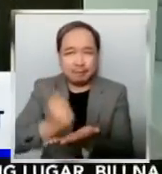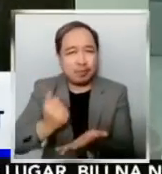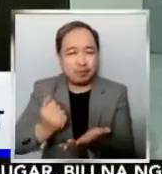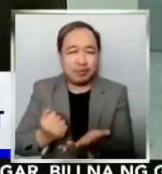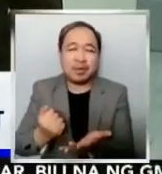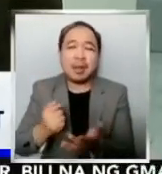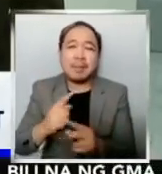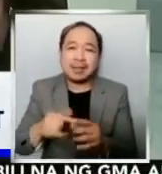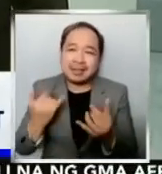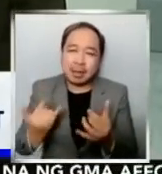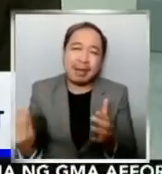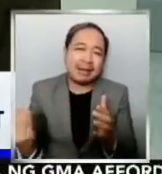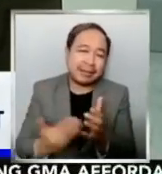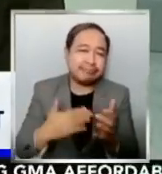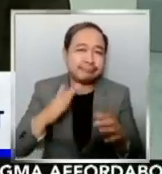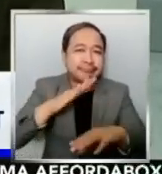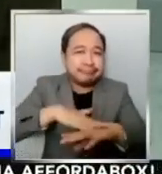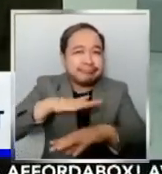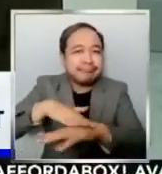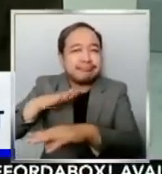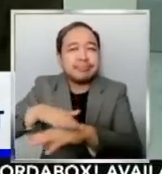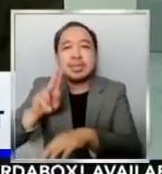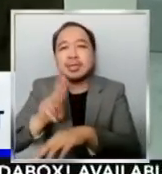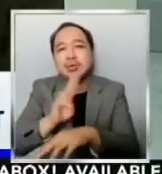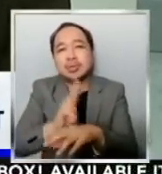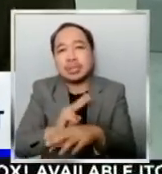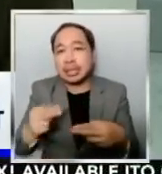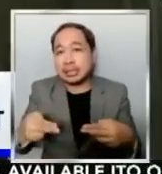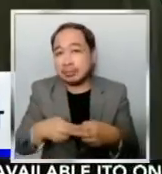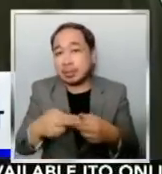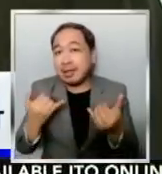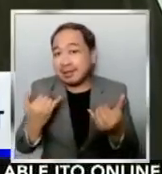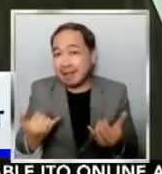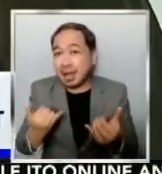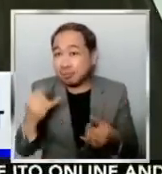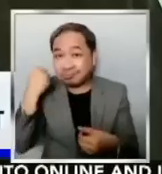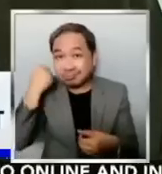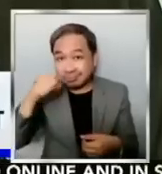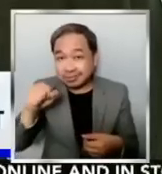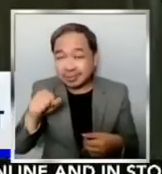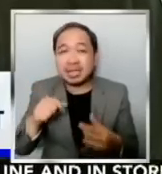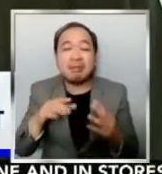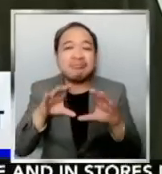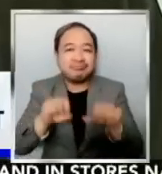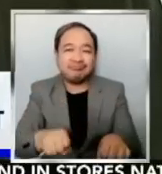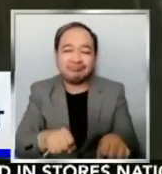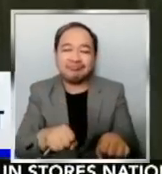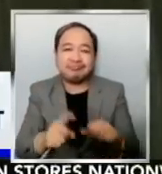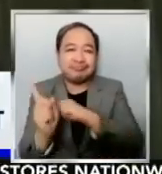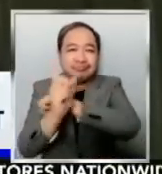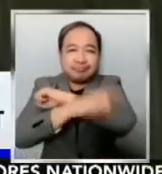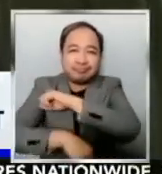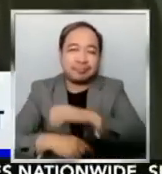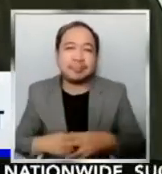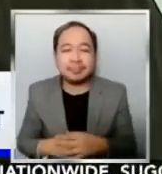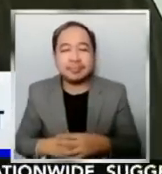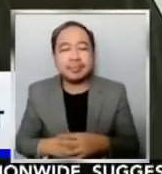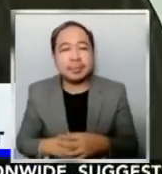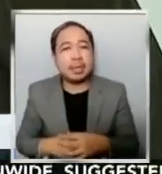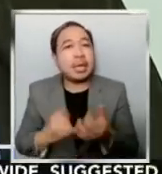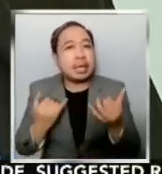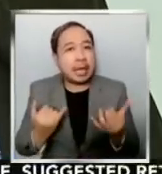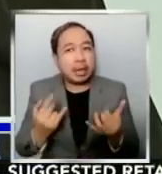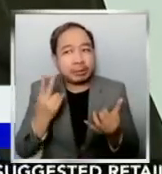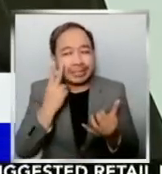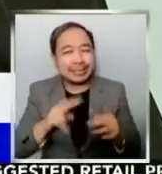panawagan na magsuot ng seatbelt, wala nang warning sa mga violators. Sa pag-aaral ng World Health Organization, pag ikaw ay tumatakbo